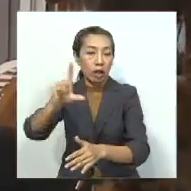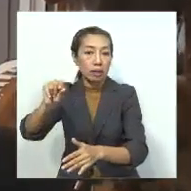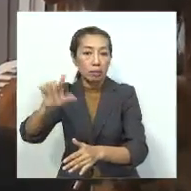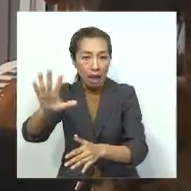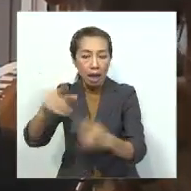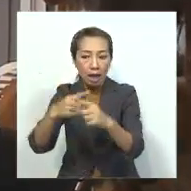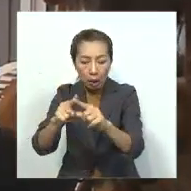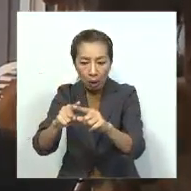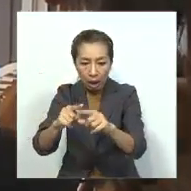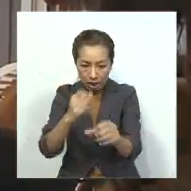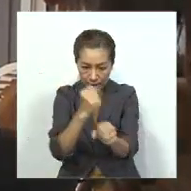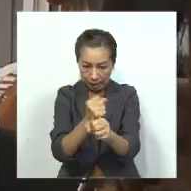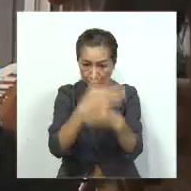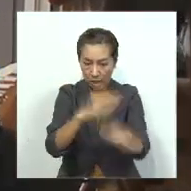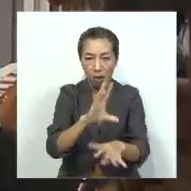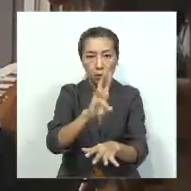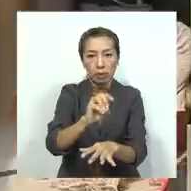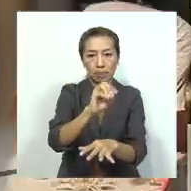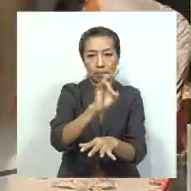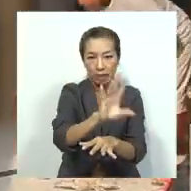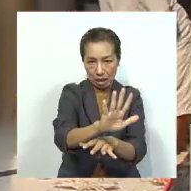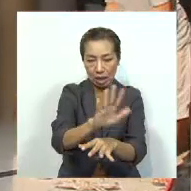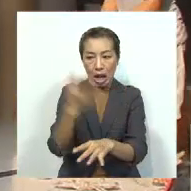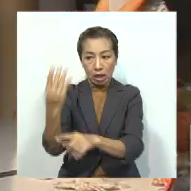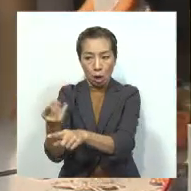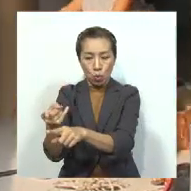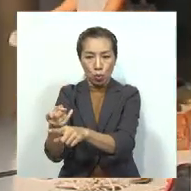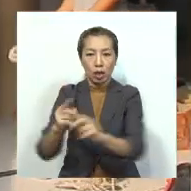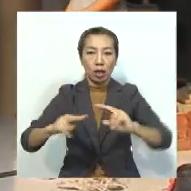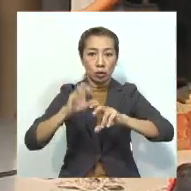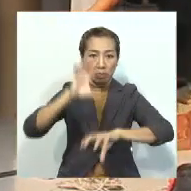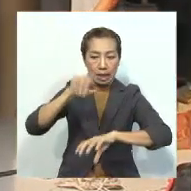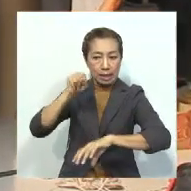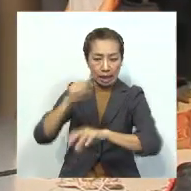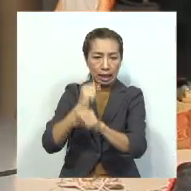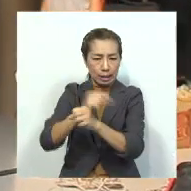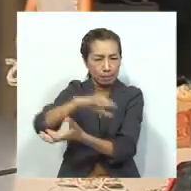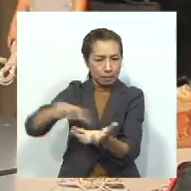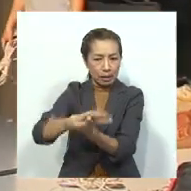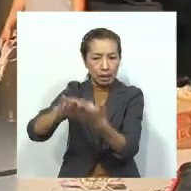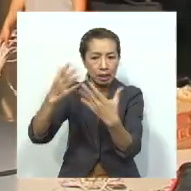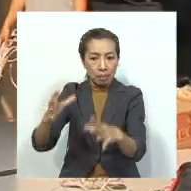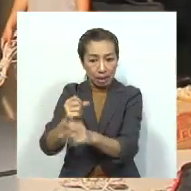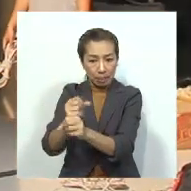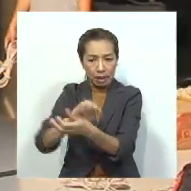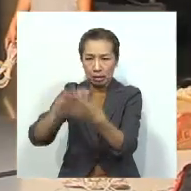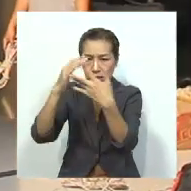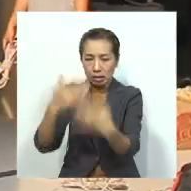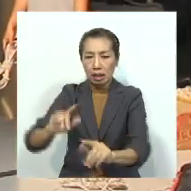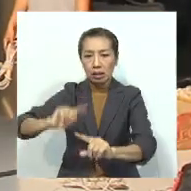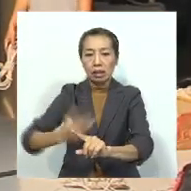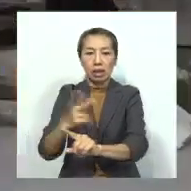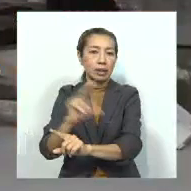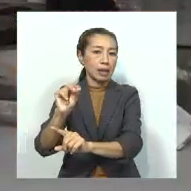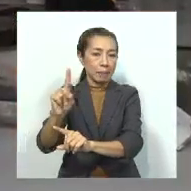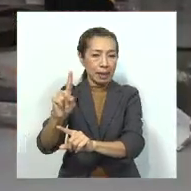ใบจากนี้จะเร่งผลิตให้ครบตามที่ได้รับมอบหมายจากกระทรวงมหาดไทยโดยทั้งหมดจะแล้วเสร็จส่งมอบได้ภายในวันที่31